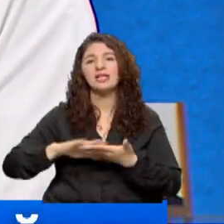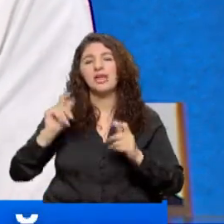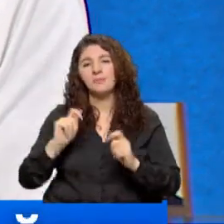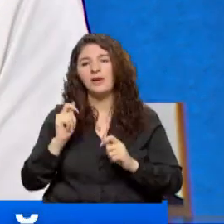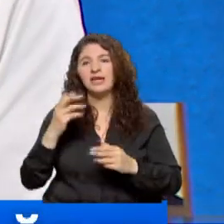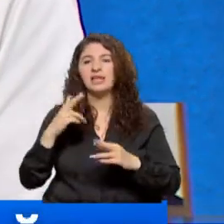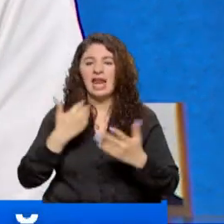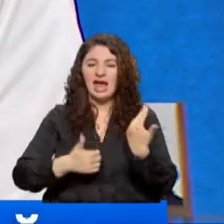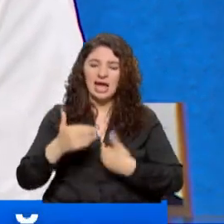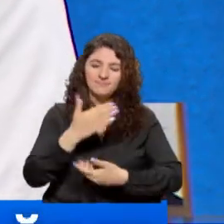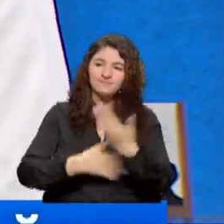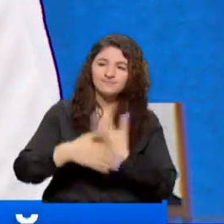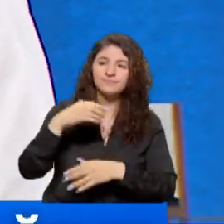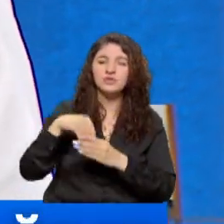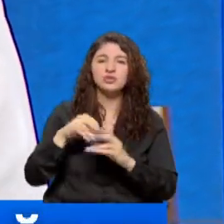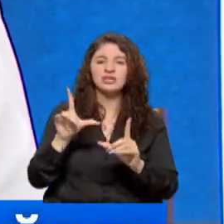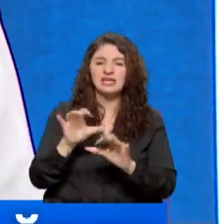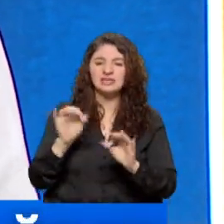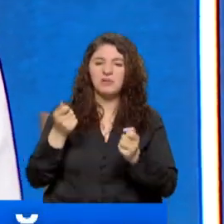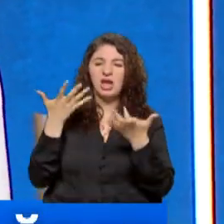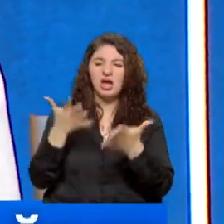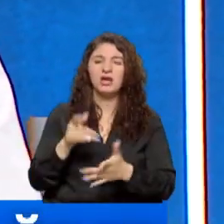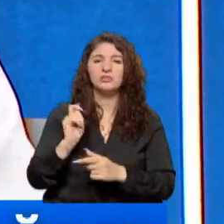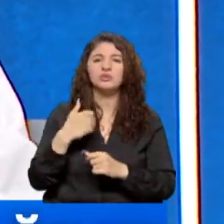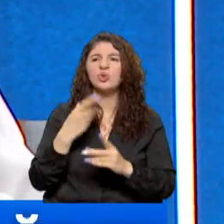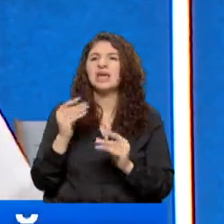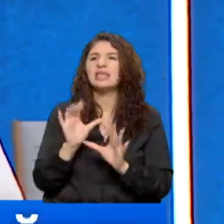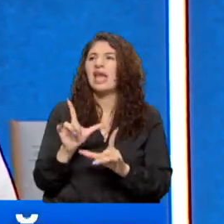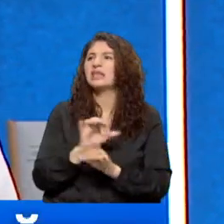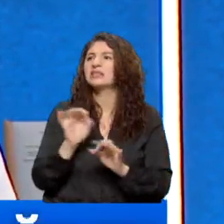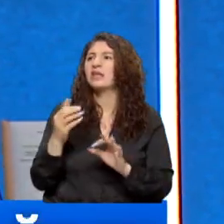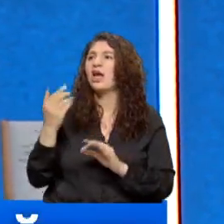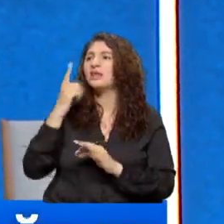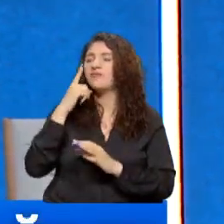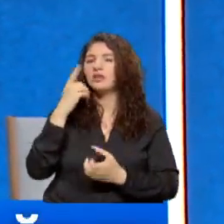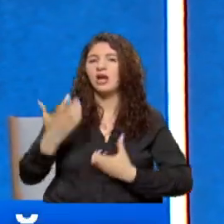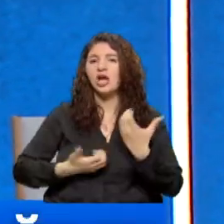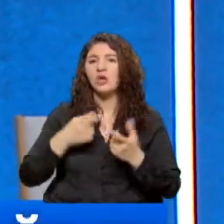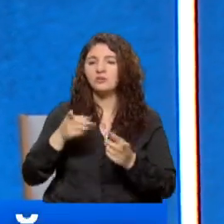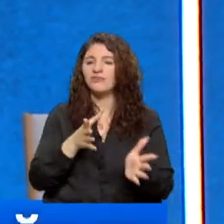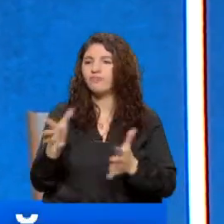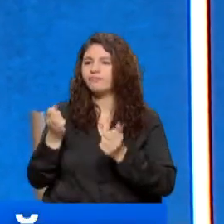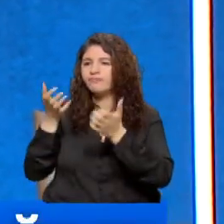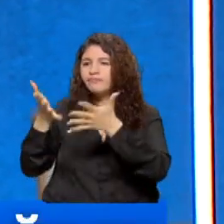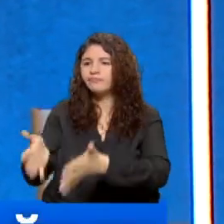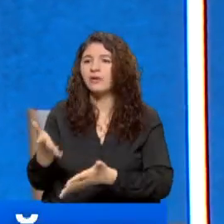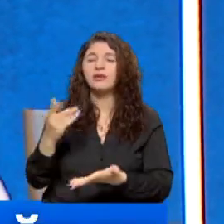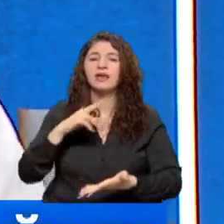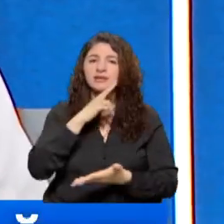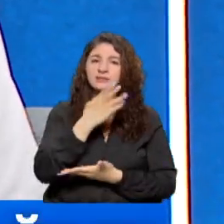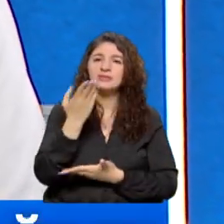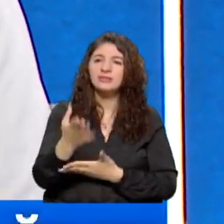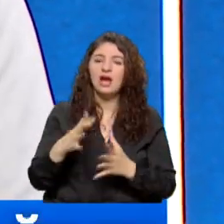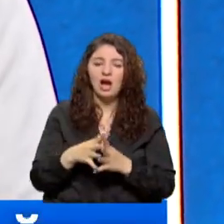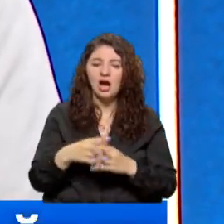etmek yaraları sarmak için çok gereksiz paralar harcayacağız çok gereksiz kamu kaynaklarını bu tarafa aktarıp ne yazık